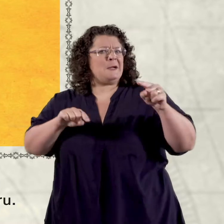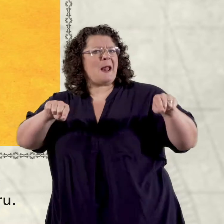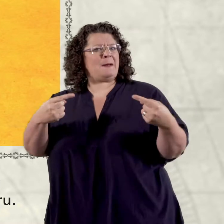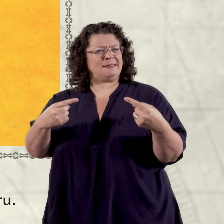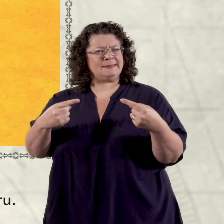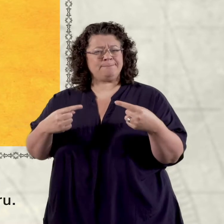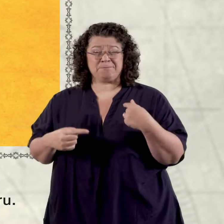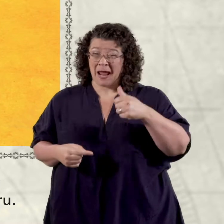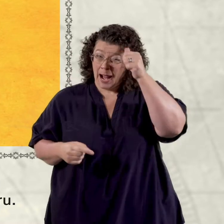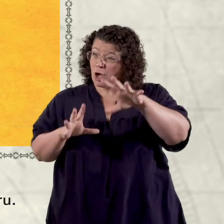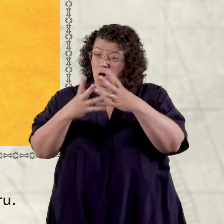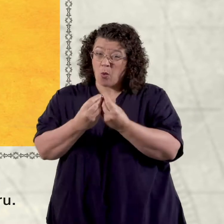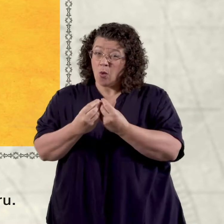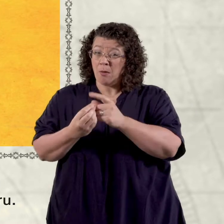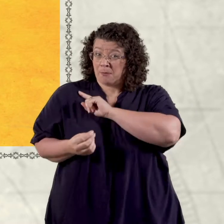Tywysog Cymru.